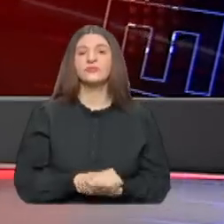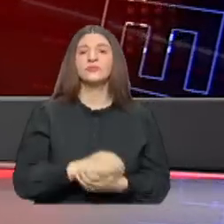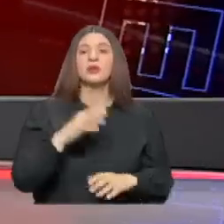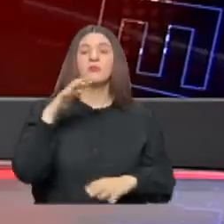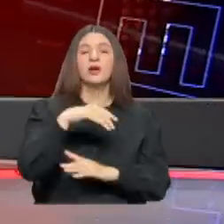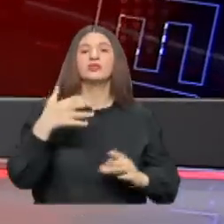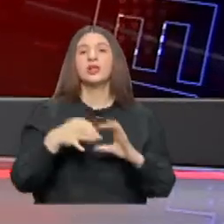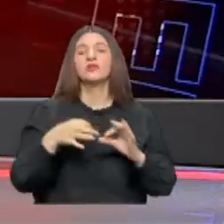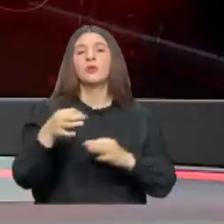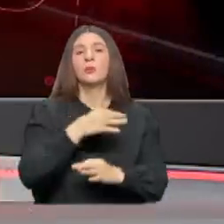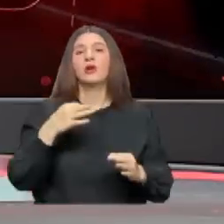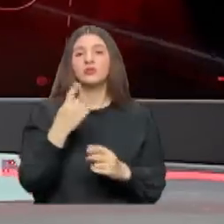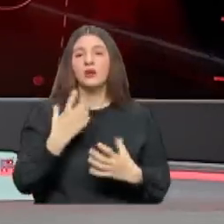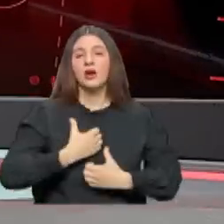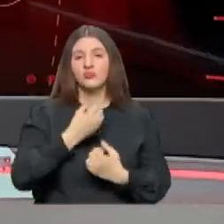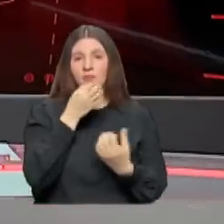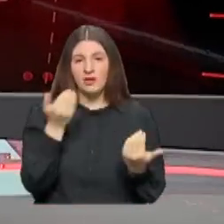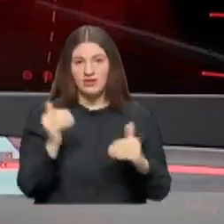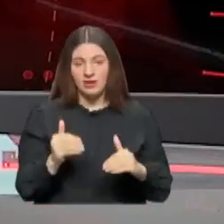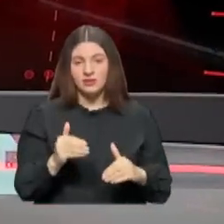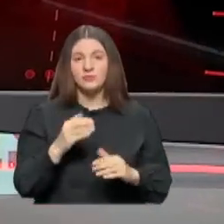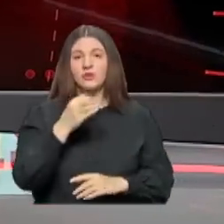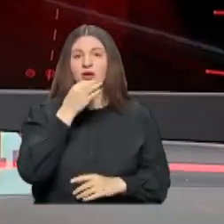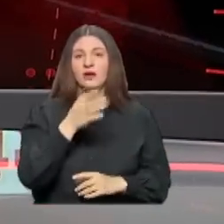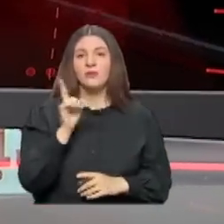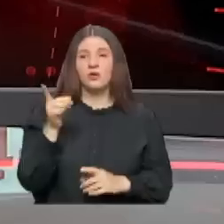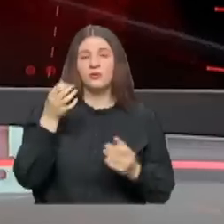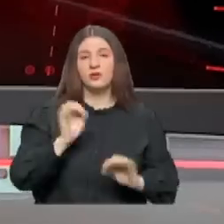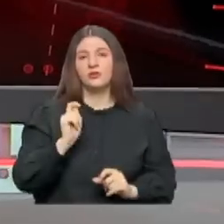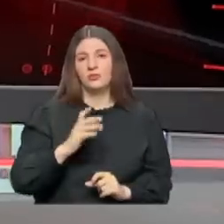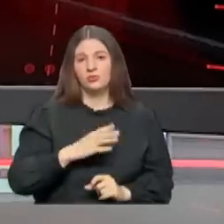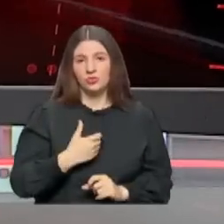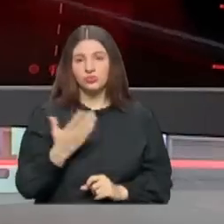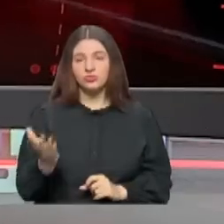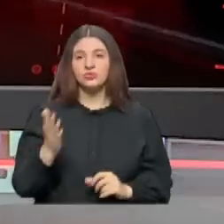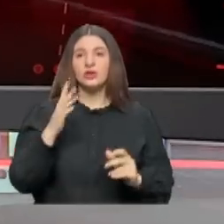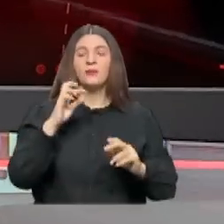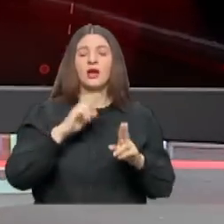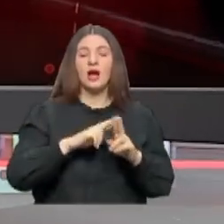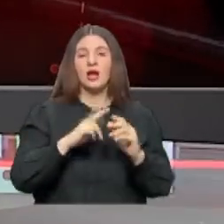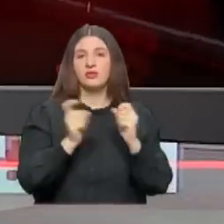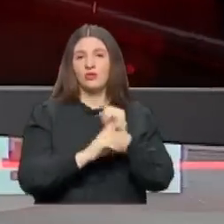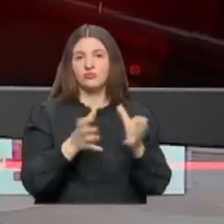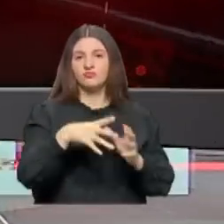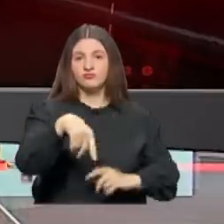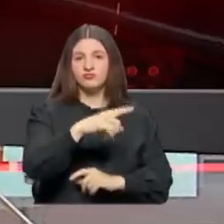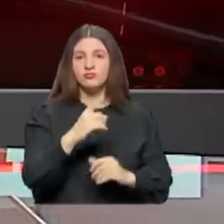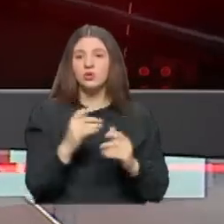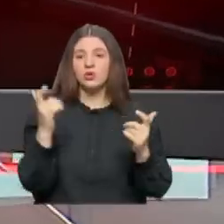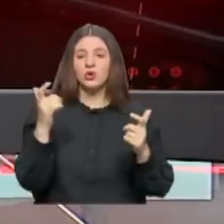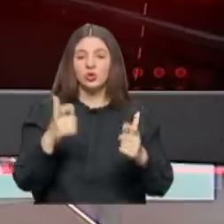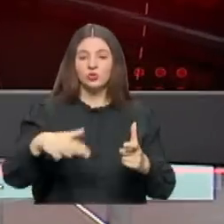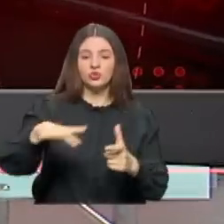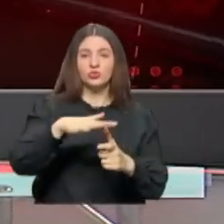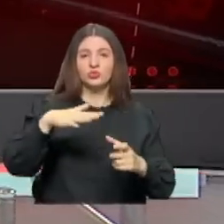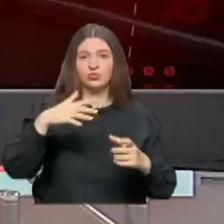Pençe Kilit Operasyonu'ndan bir acı haber geldi. Haber bültenimize onunla başlıyoruz. Terör örgütü PKK'nın üst bölgesini